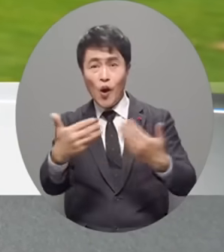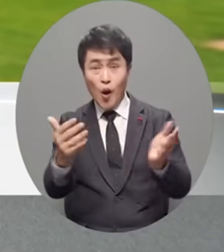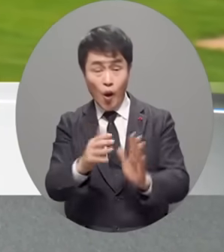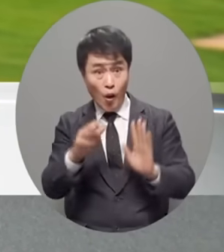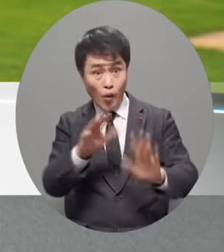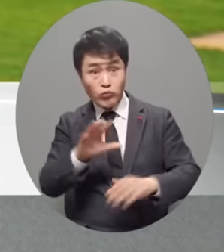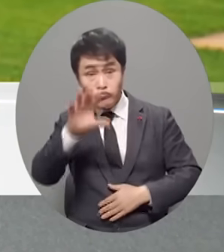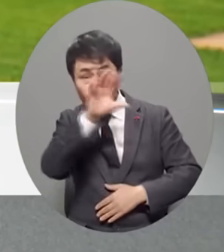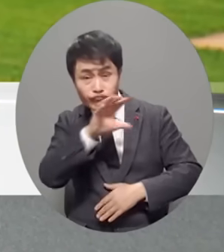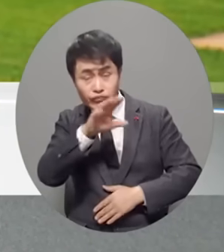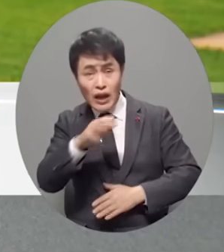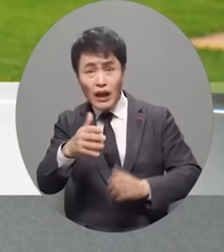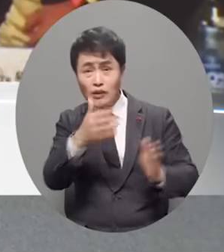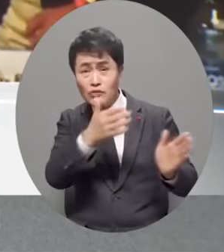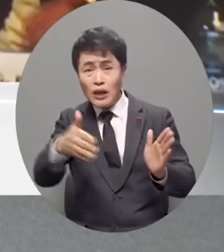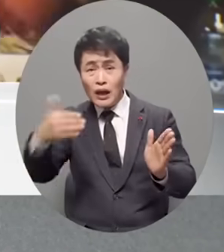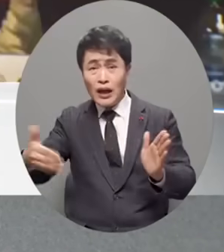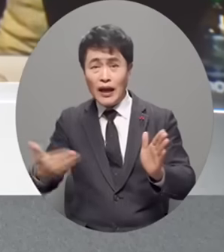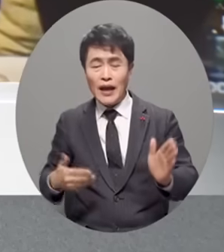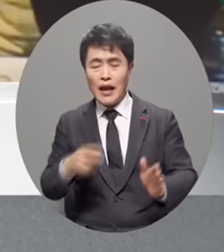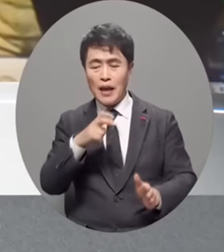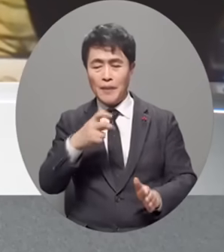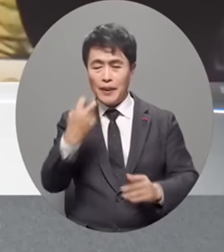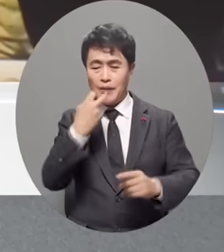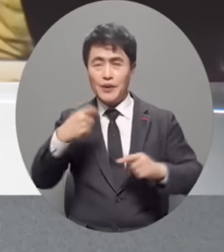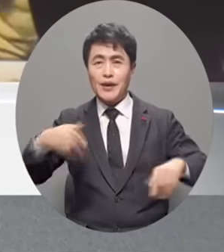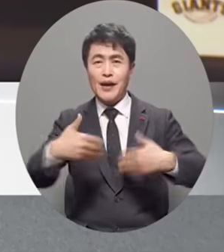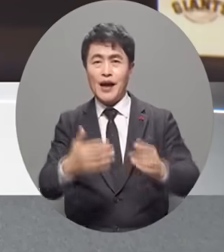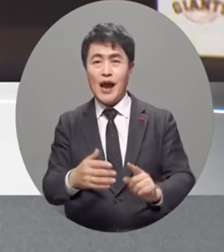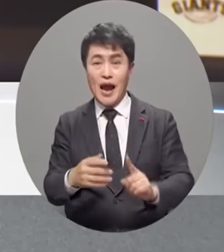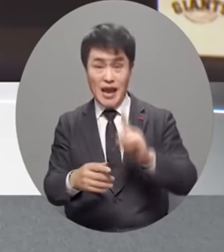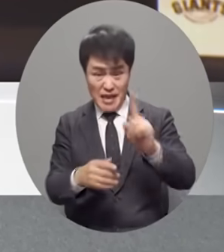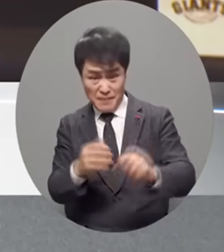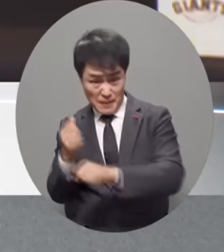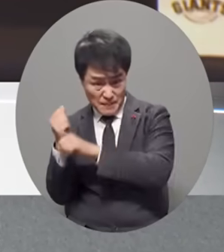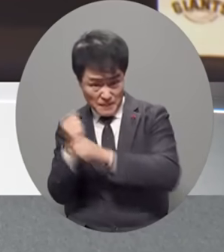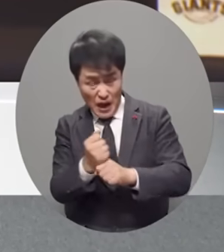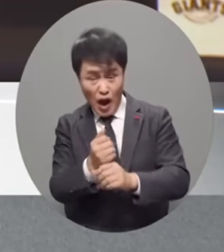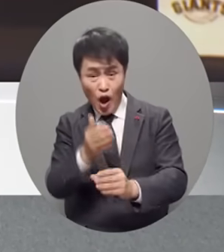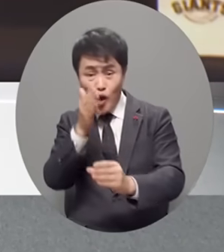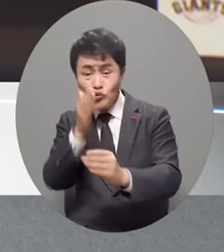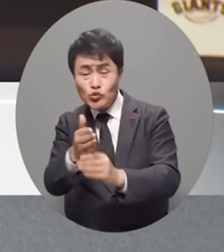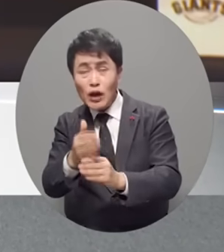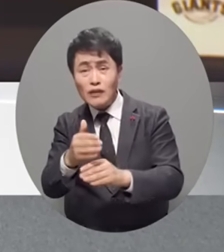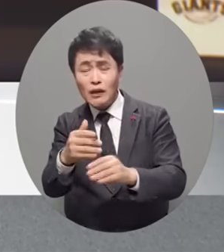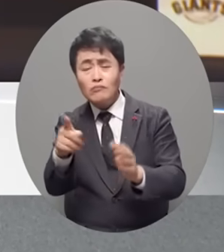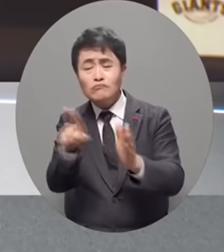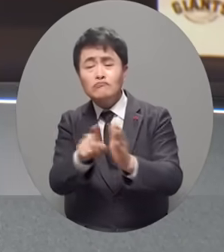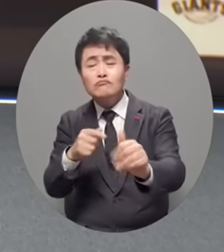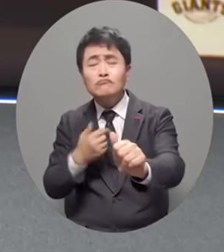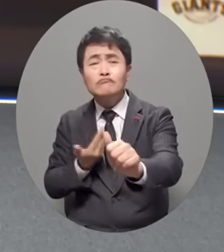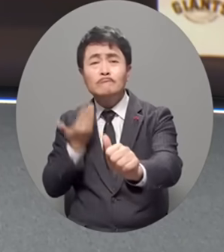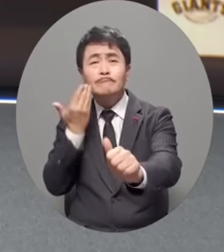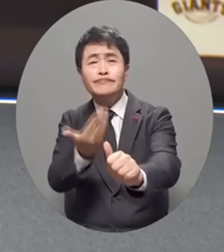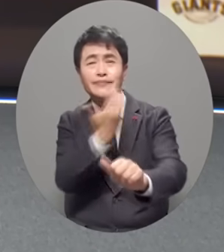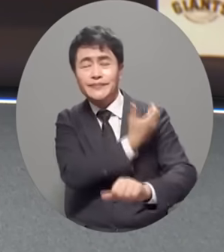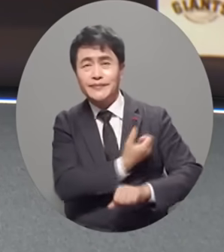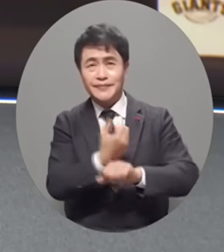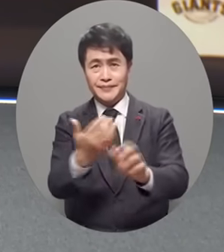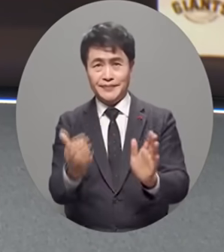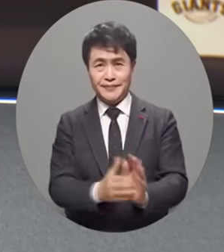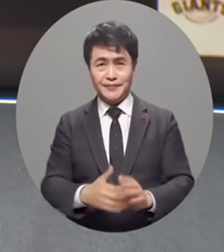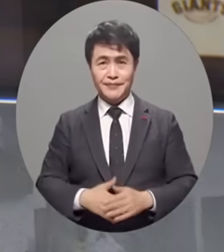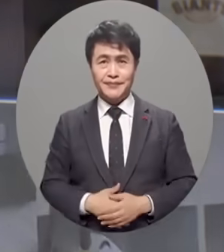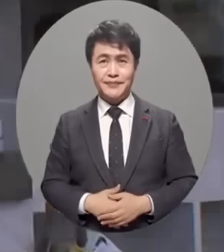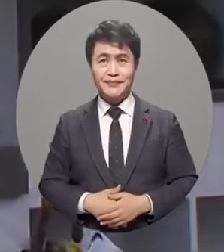시작하기 전인데요. 멜빈 감독은 1번 타자 중견수로 기용하겠다며 믿음을 보냈습니다. 김수근 기자입니다.